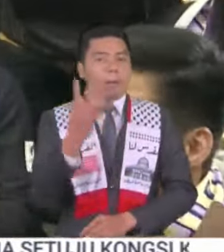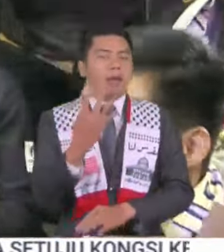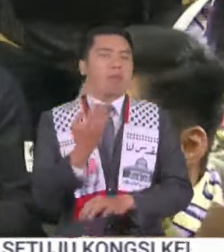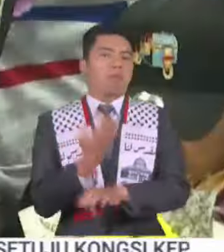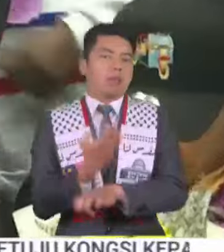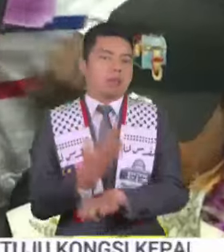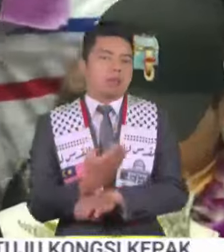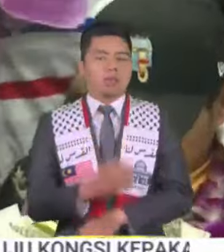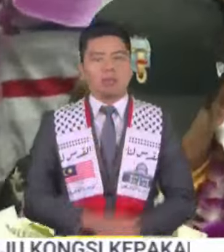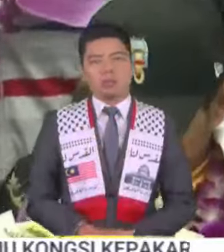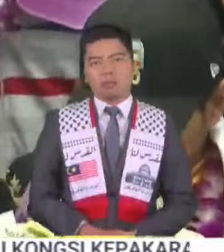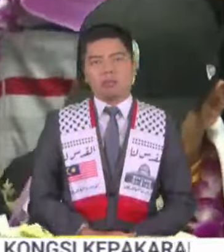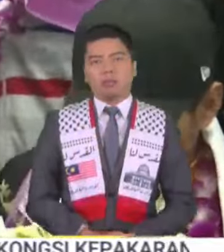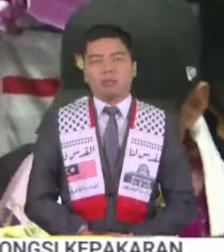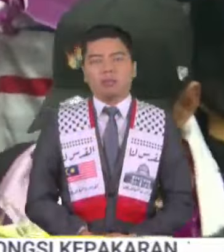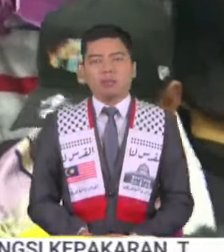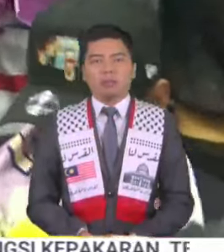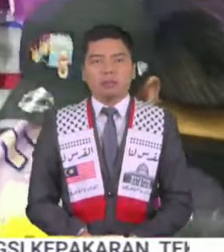emas.